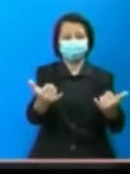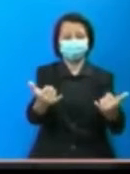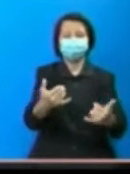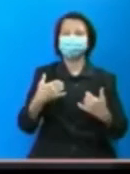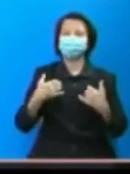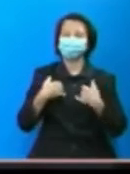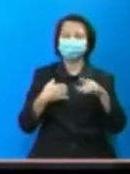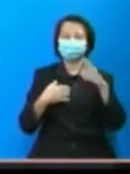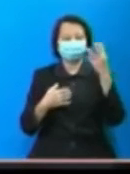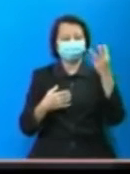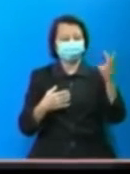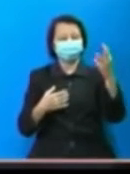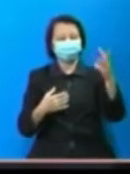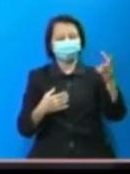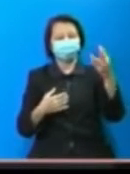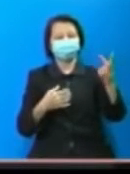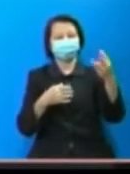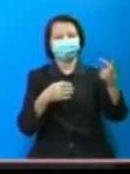seramai